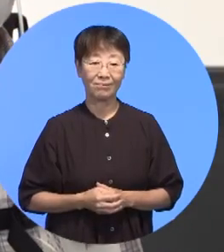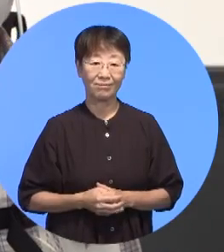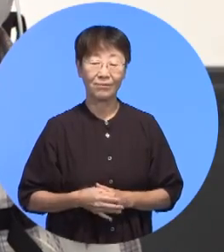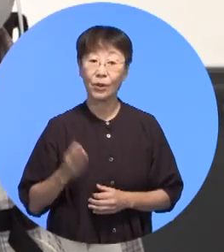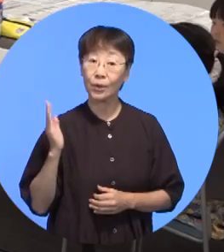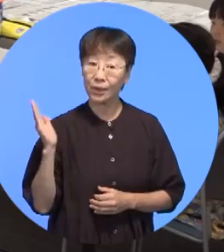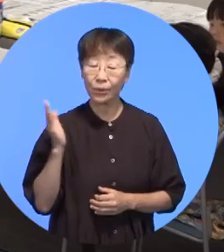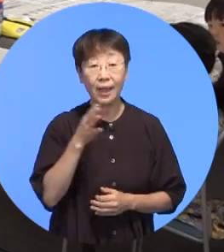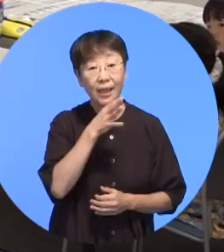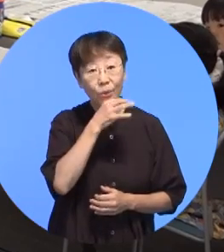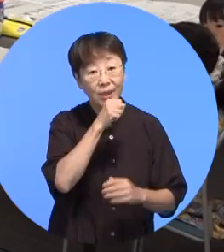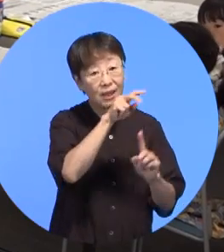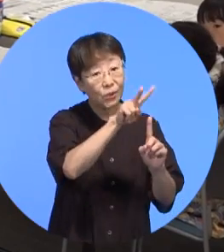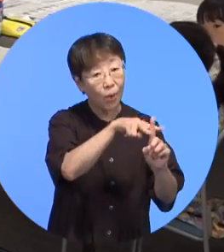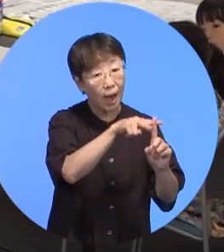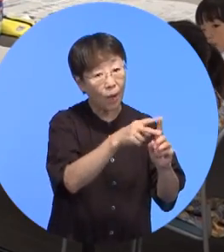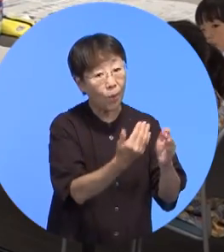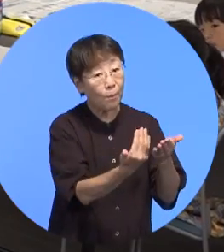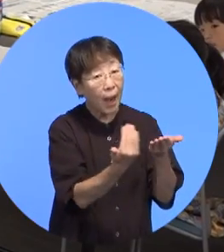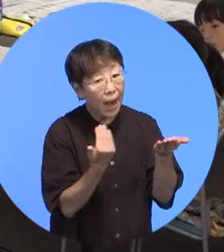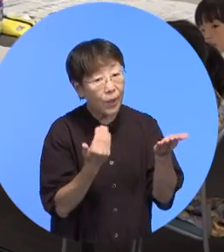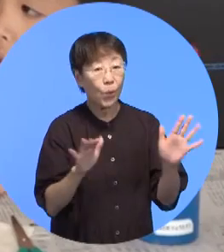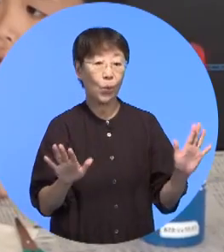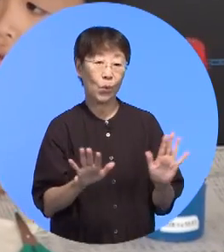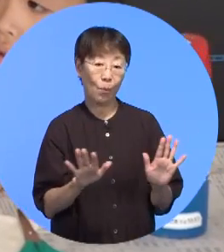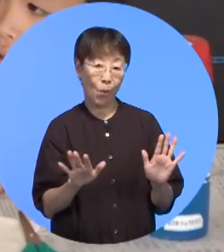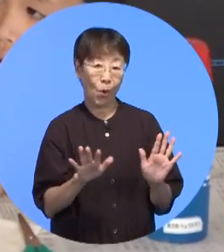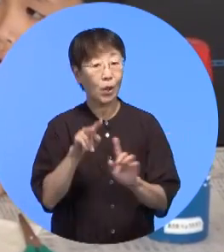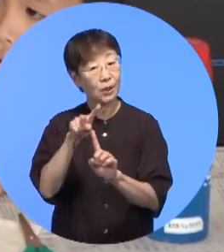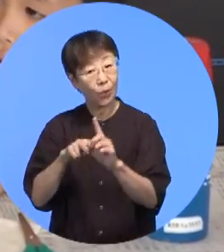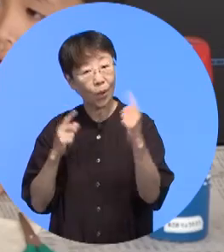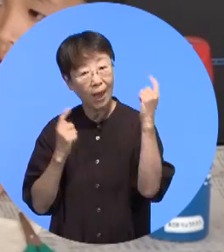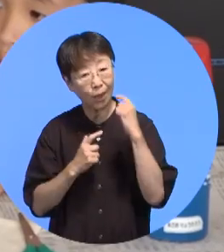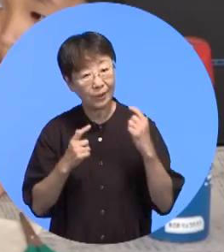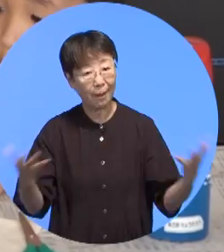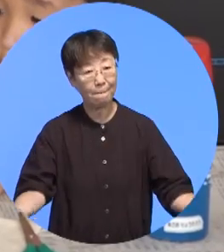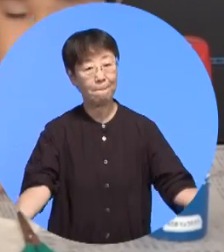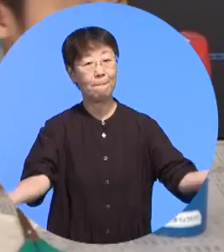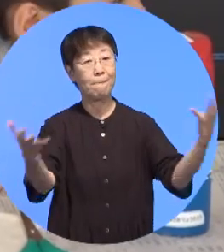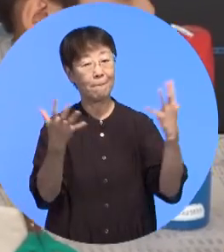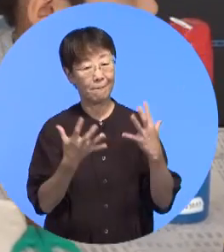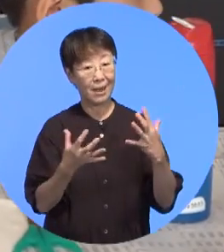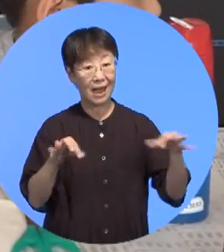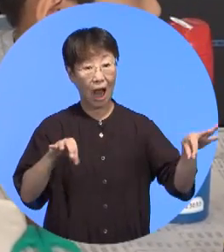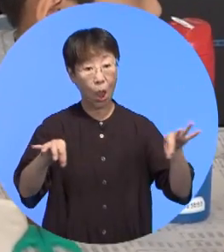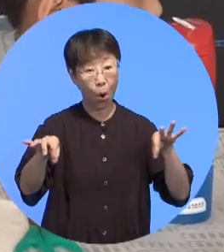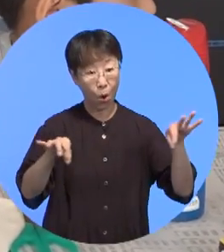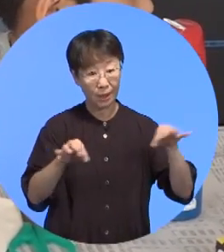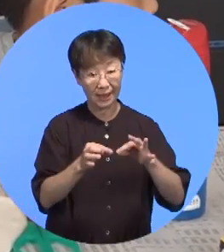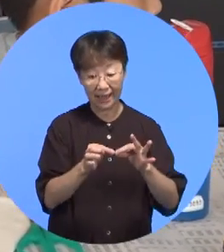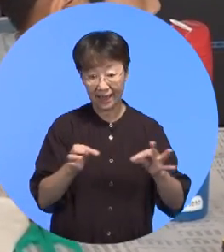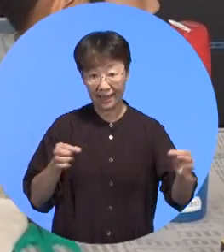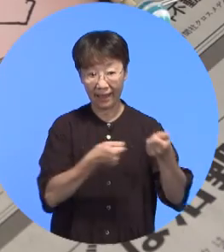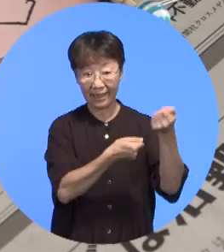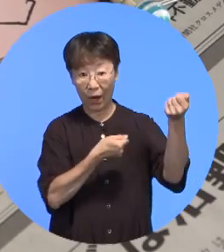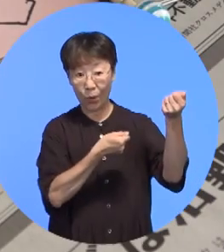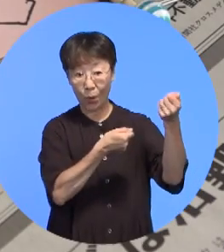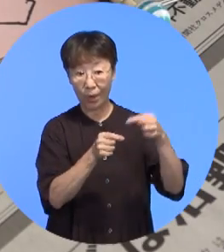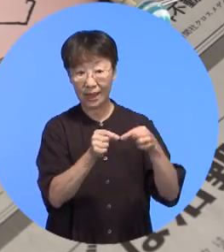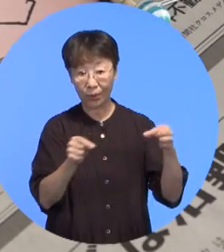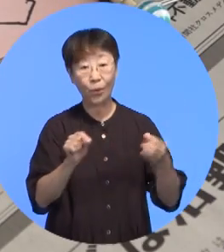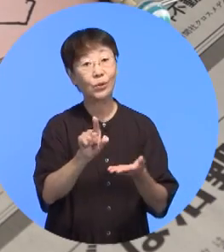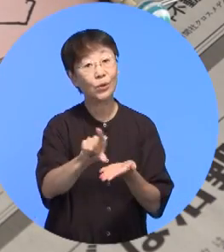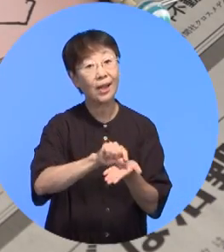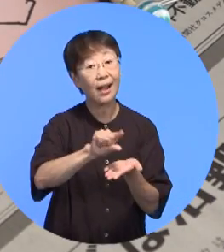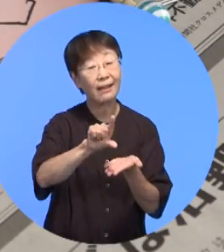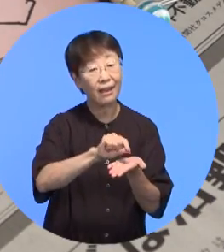この日は市内の就学前の子どもたちや小学生が参加、画用紙やタコ糸を使って音を発しなが